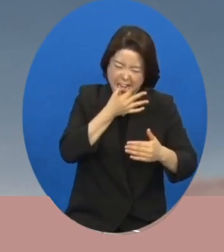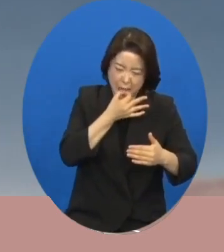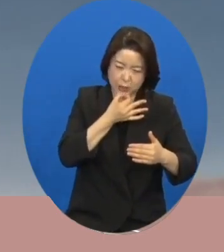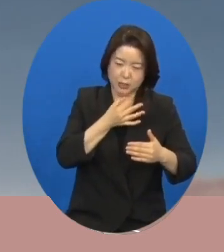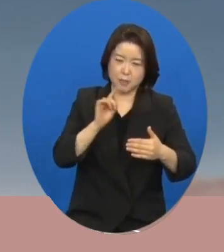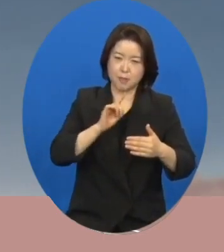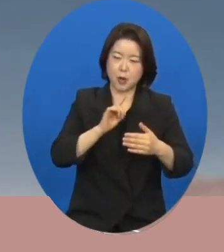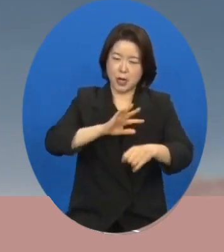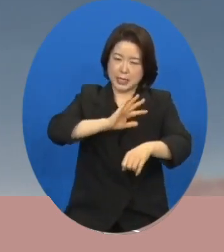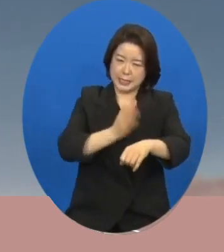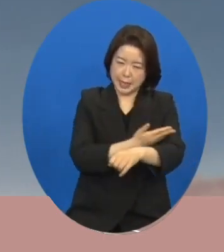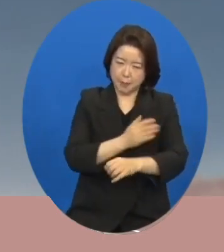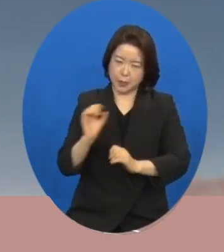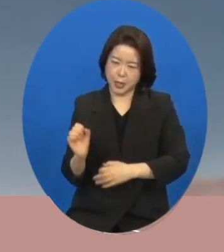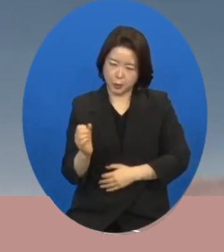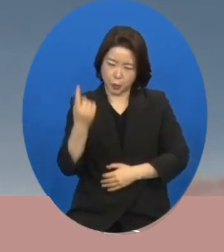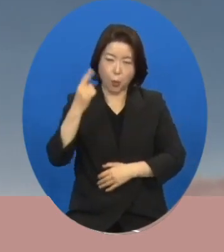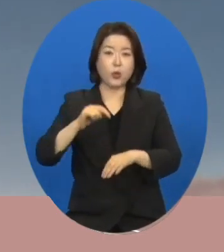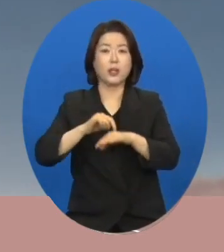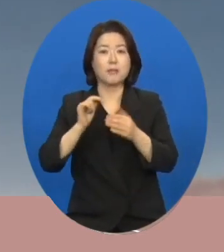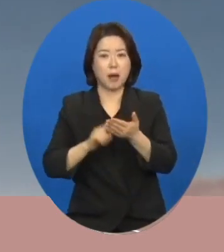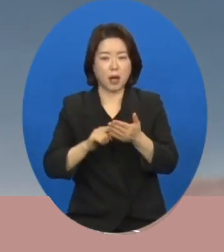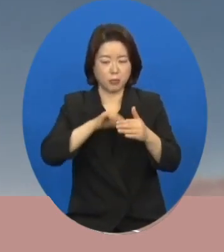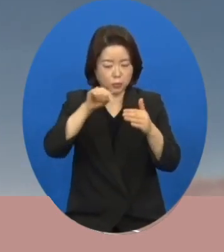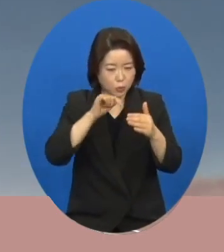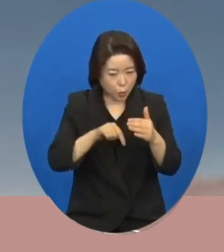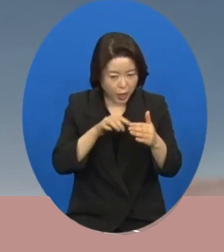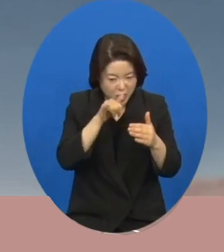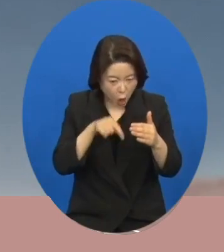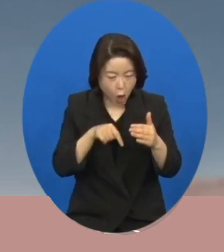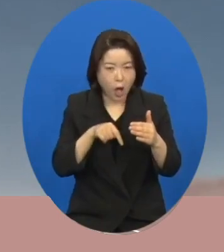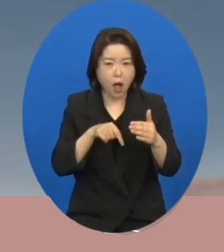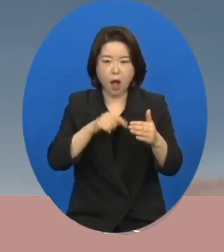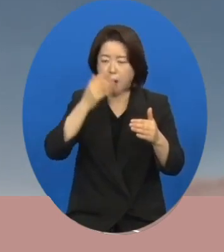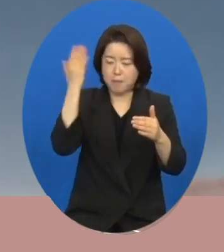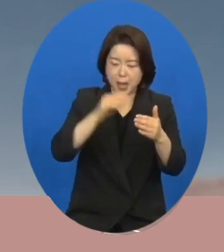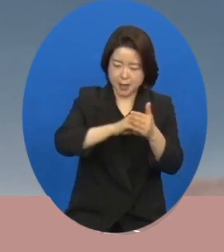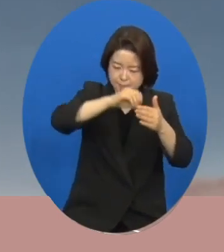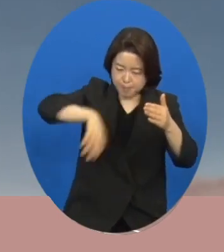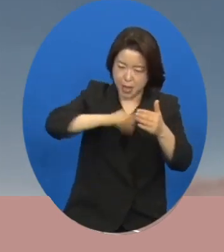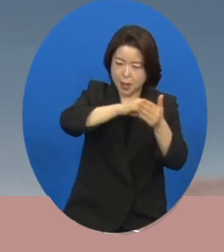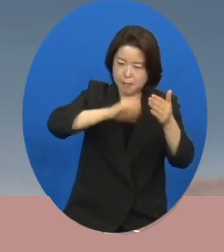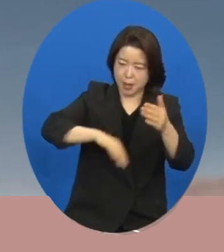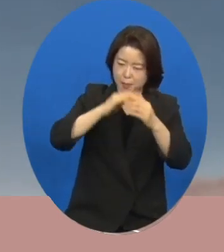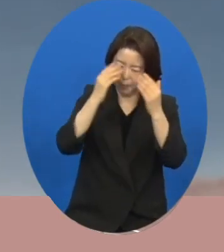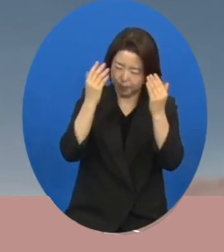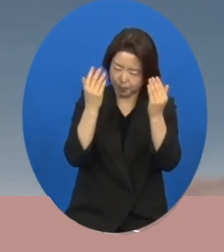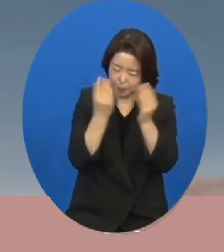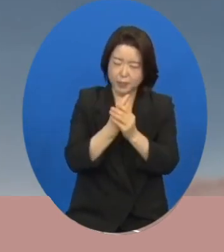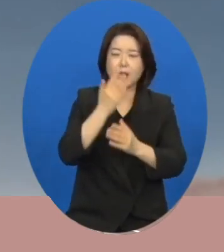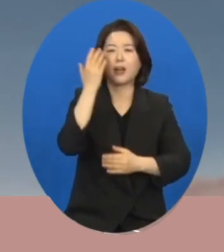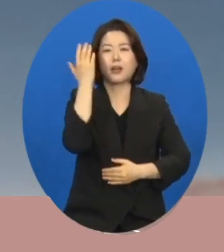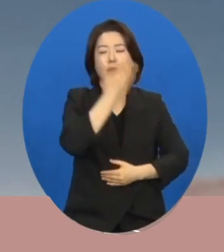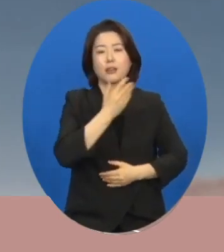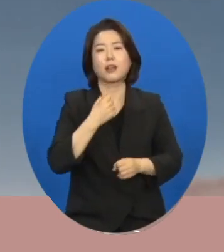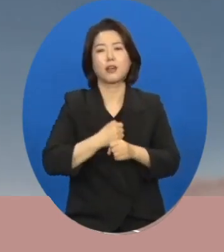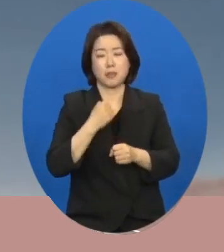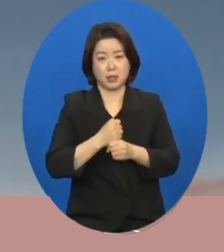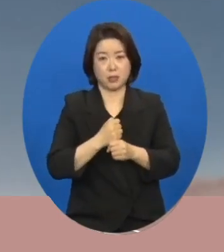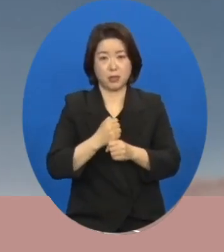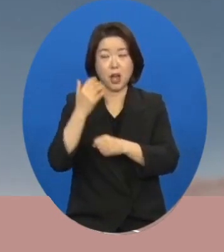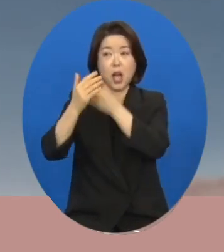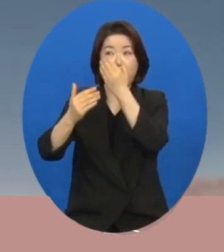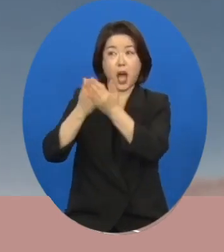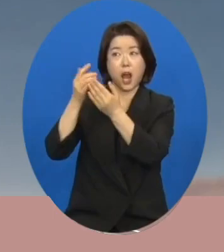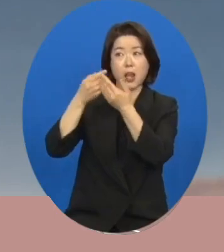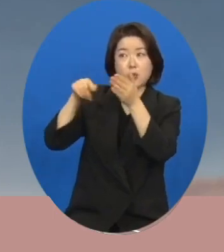잘못된 동기들을 완전히 깨끗하게 정결케 하라는 거예요 그래서 하나님을 위해서 사는